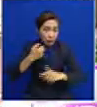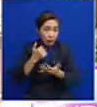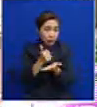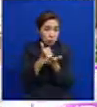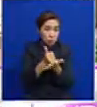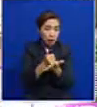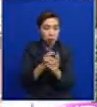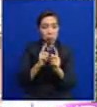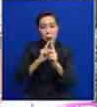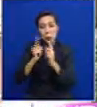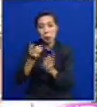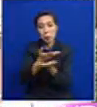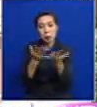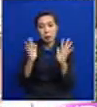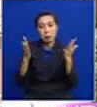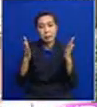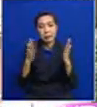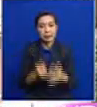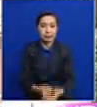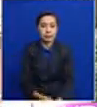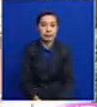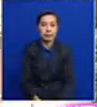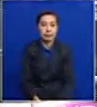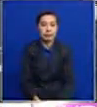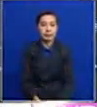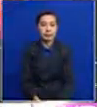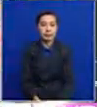การพิจารณาของคณะรัฐมนตรีในวันนี้ค่ะ